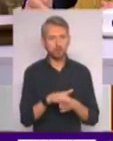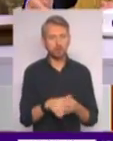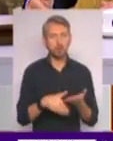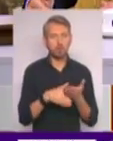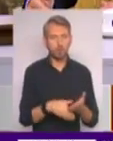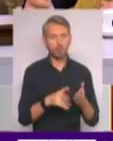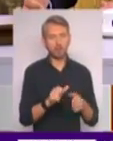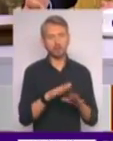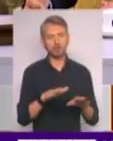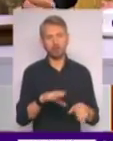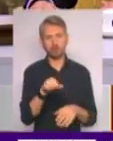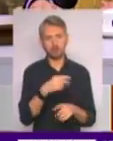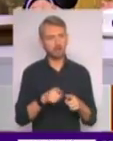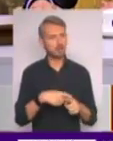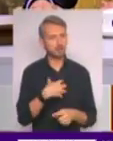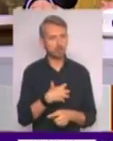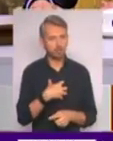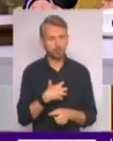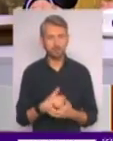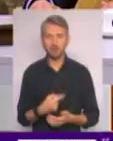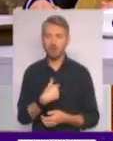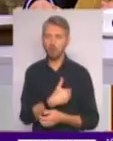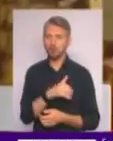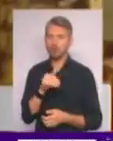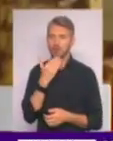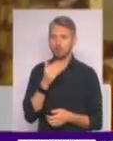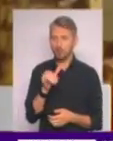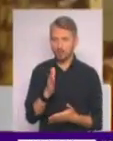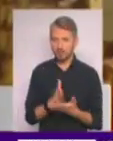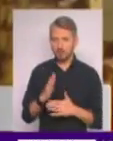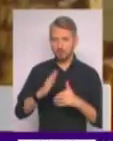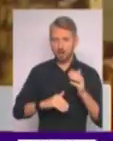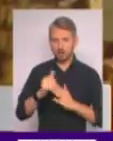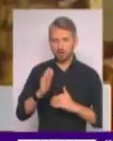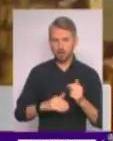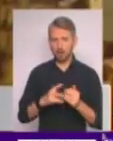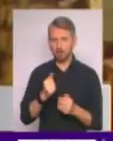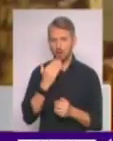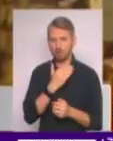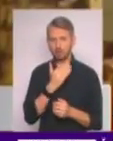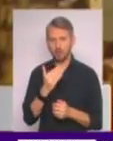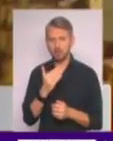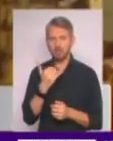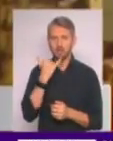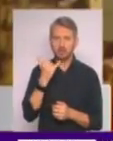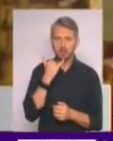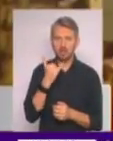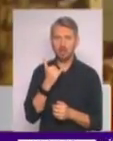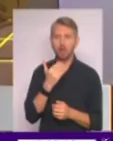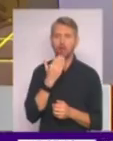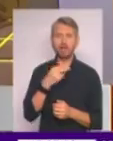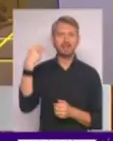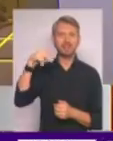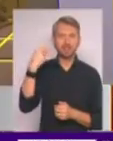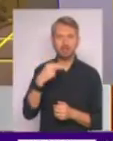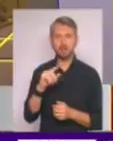на дитячі садки. Це є важливо. А я хочу вас запитати, а у вас є практика от на останні дзвінки, на 1 вересня готувати за рахунок